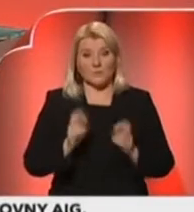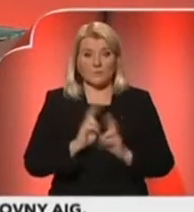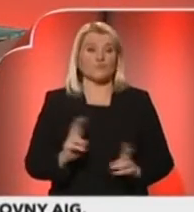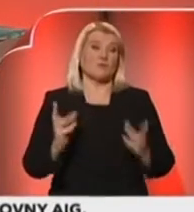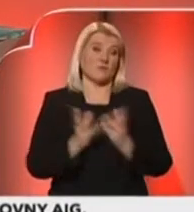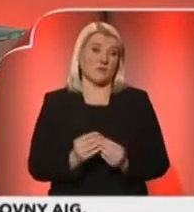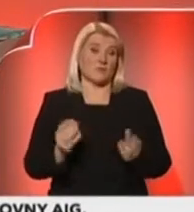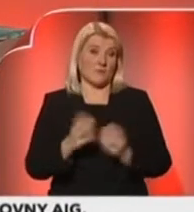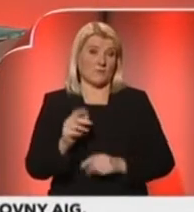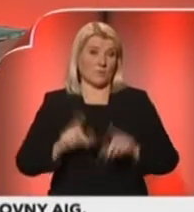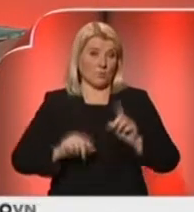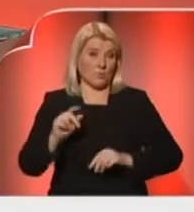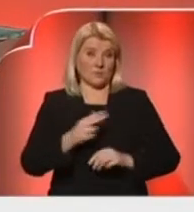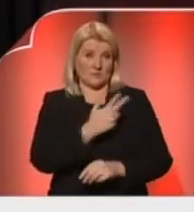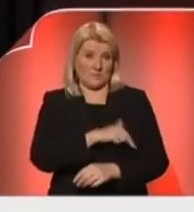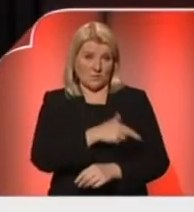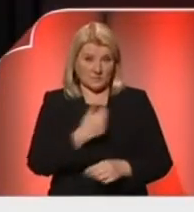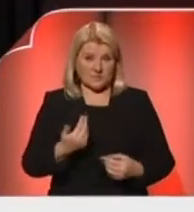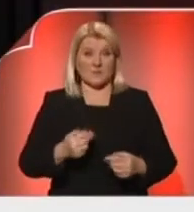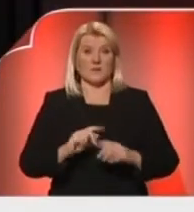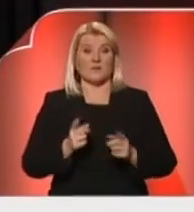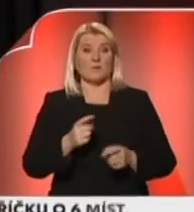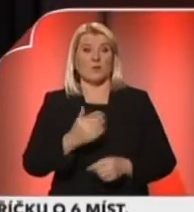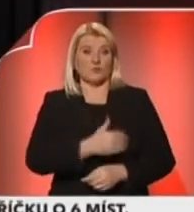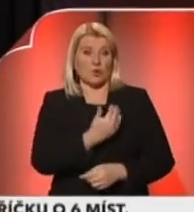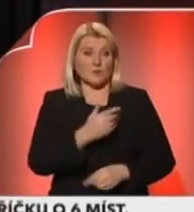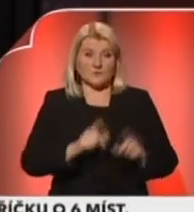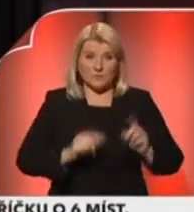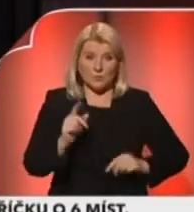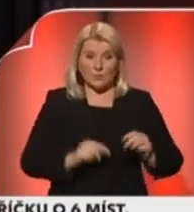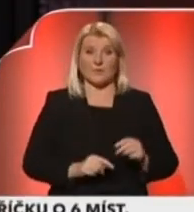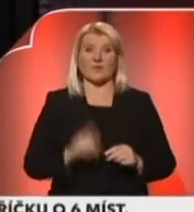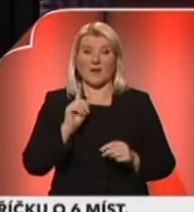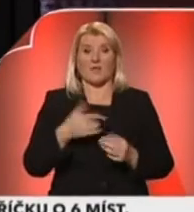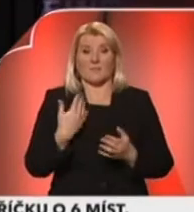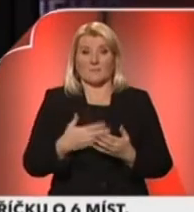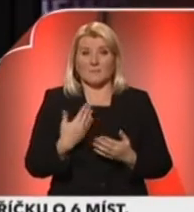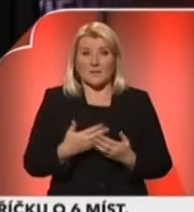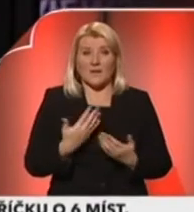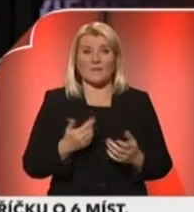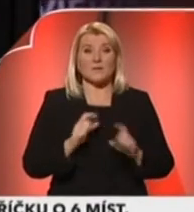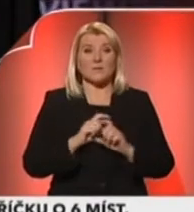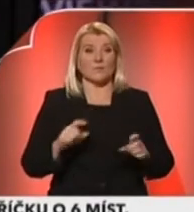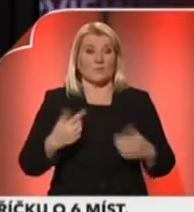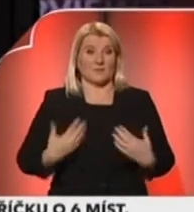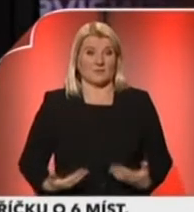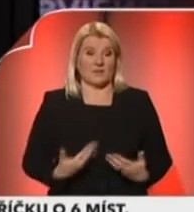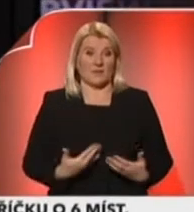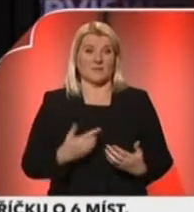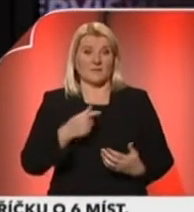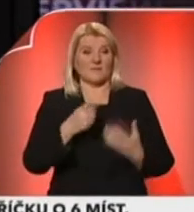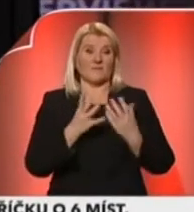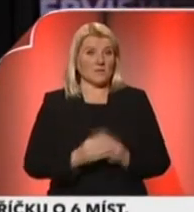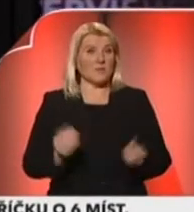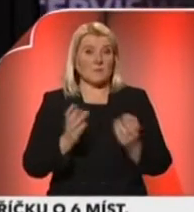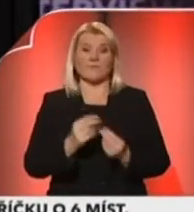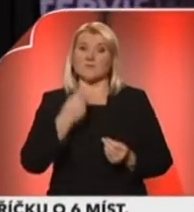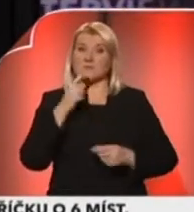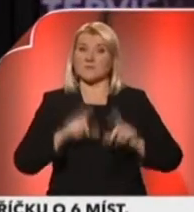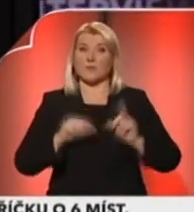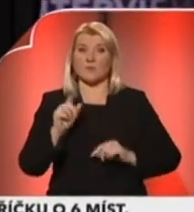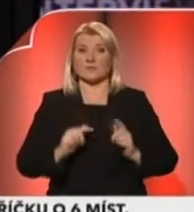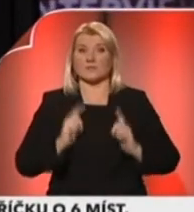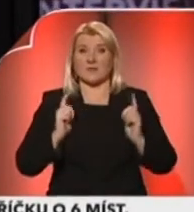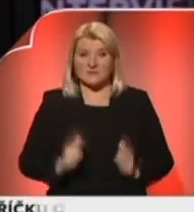taky o zadlužení nemocnic, zadlužení v oblasti školství a podobně, ale právě proto, že teď tu říkáte, že chcete